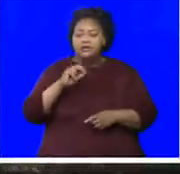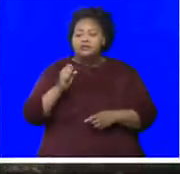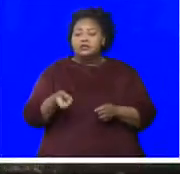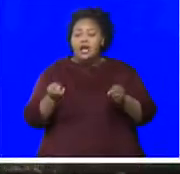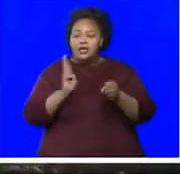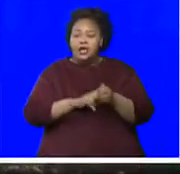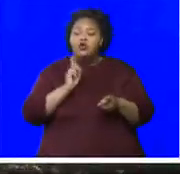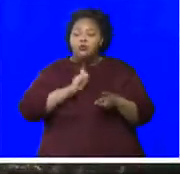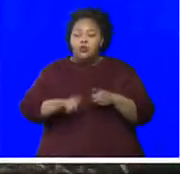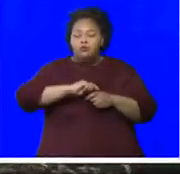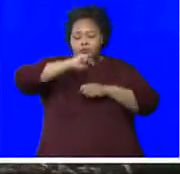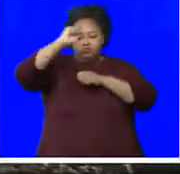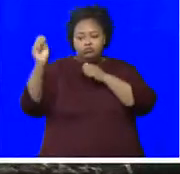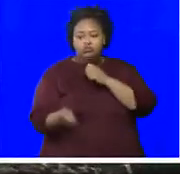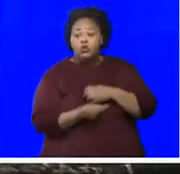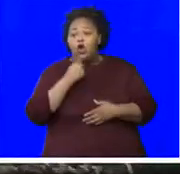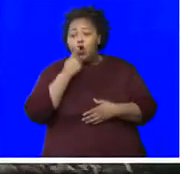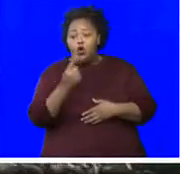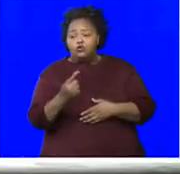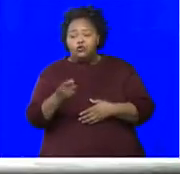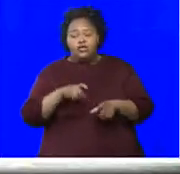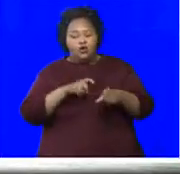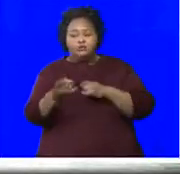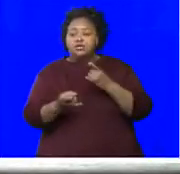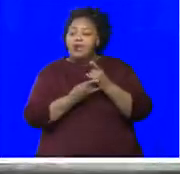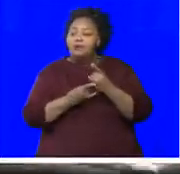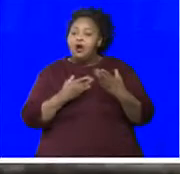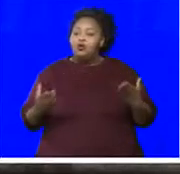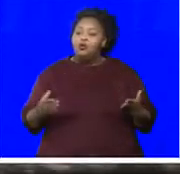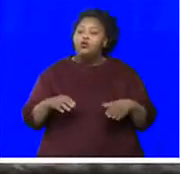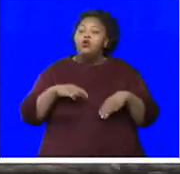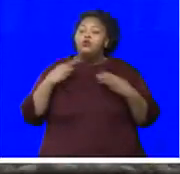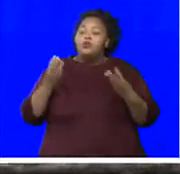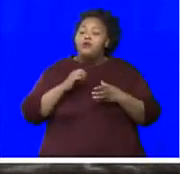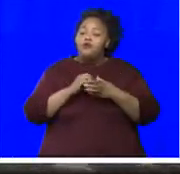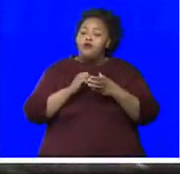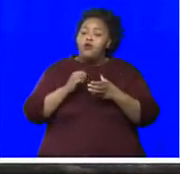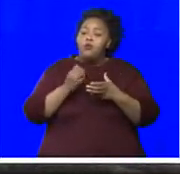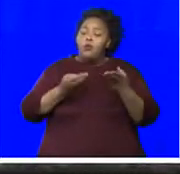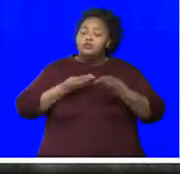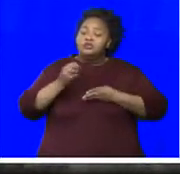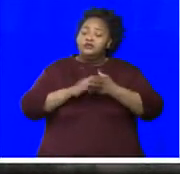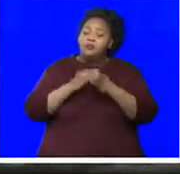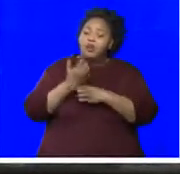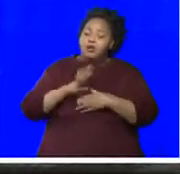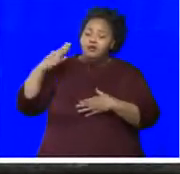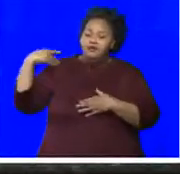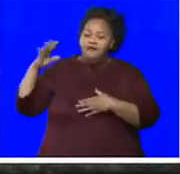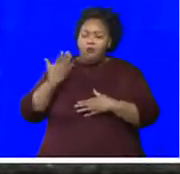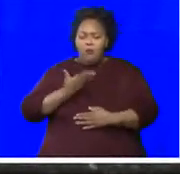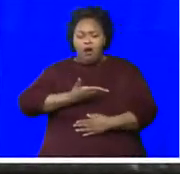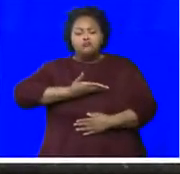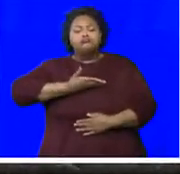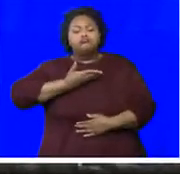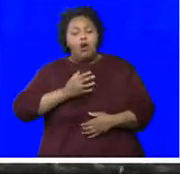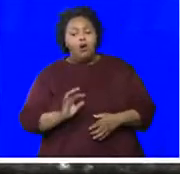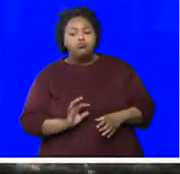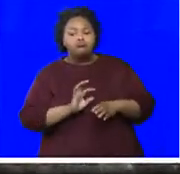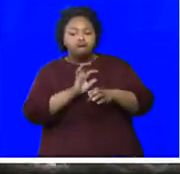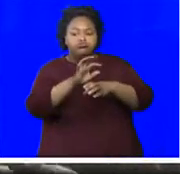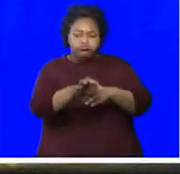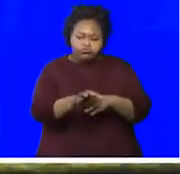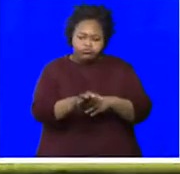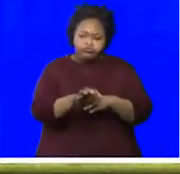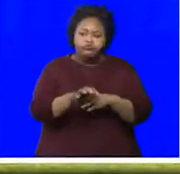letha lithuba lemabhizinisi lapha eveni, kodwa-ke uphinze unyuse lizinga lalo mdlalo nalapha eveni. Lokwentekako-ke lomhlanjena